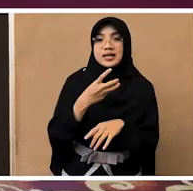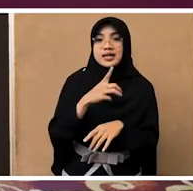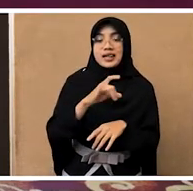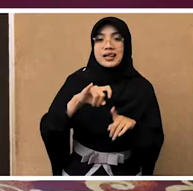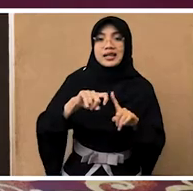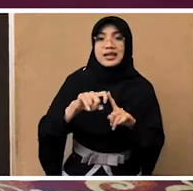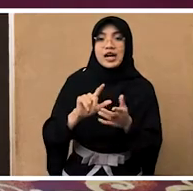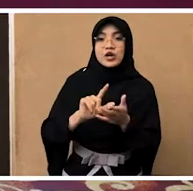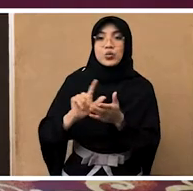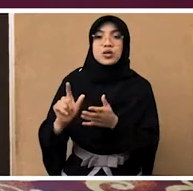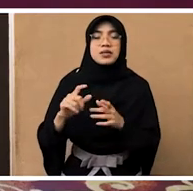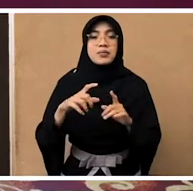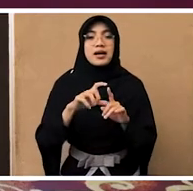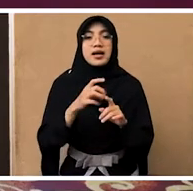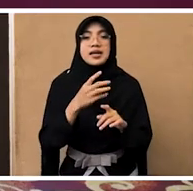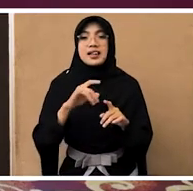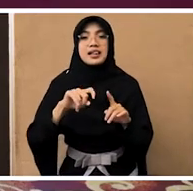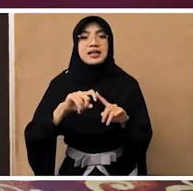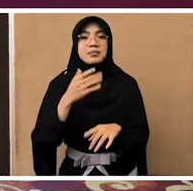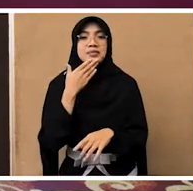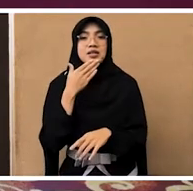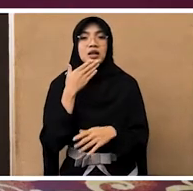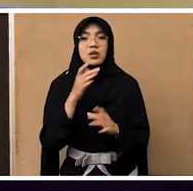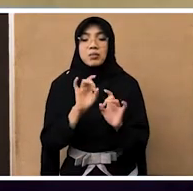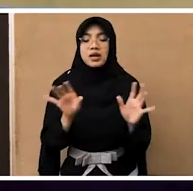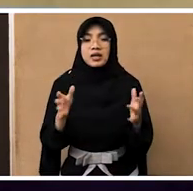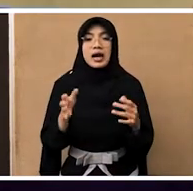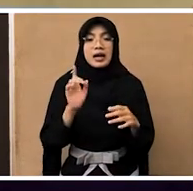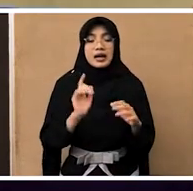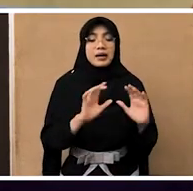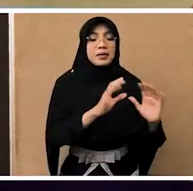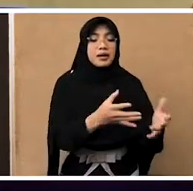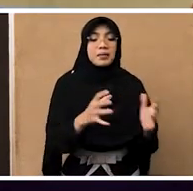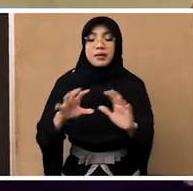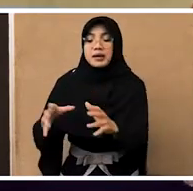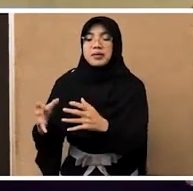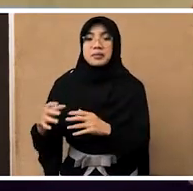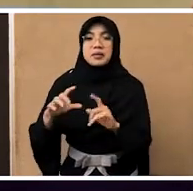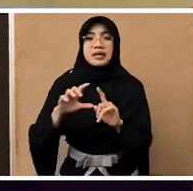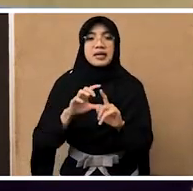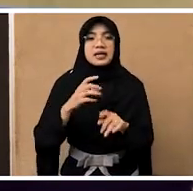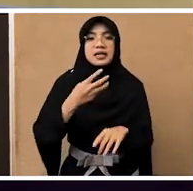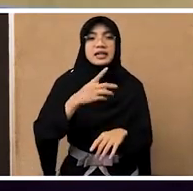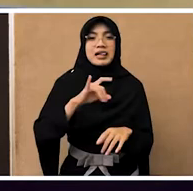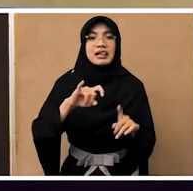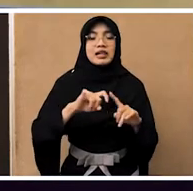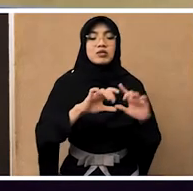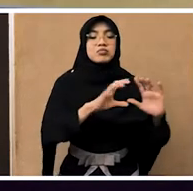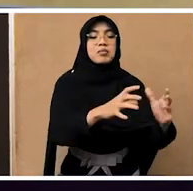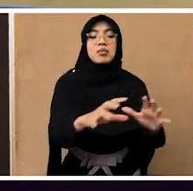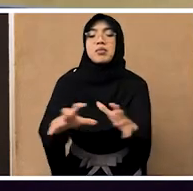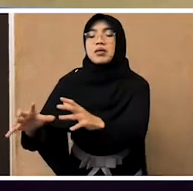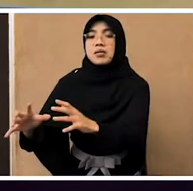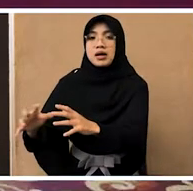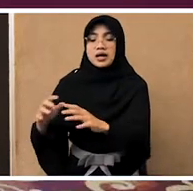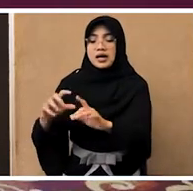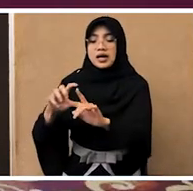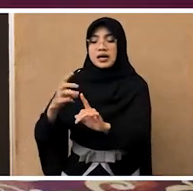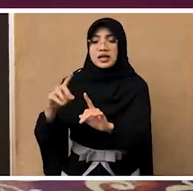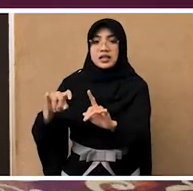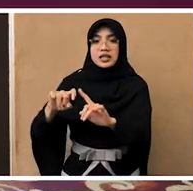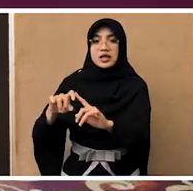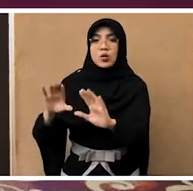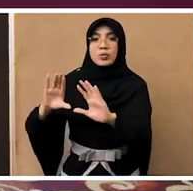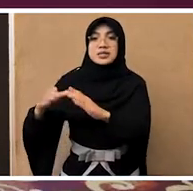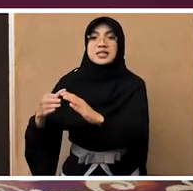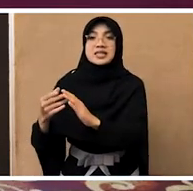biasa ini kan gimana ini kan banyak pembagiannya jadi itu kan banyak pembagiannya kan ada delik komisi tapi bukan